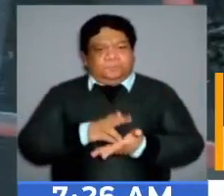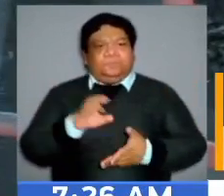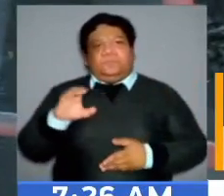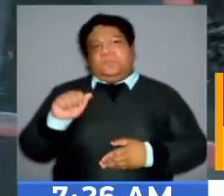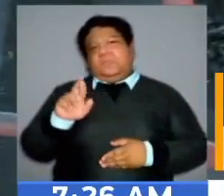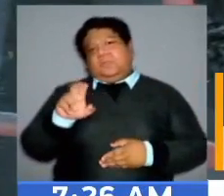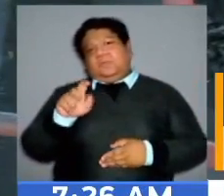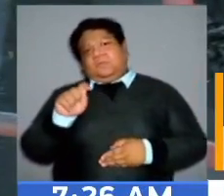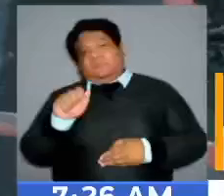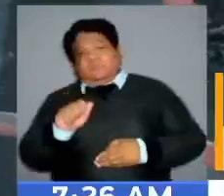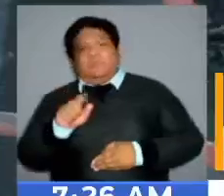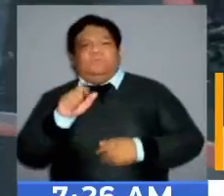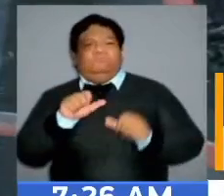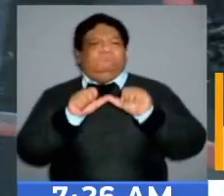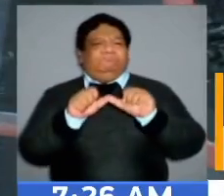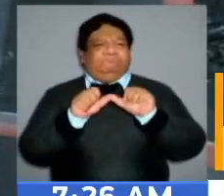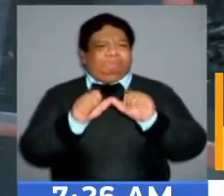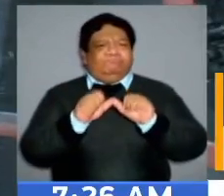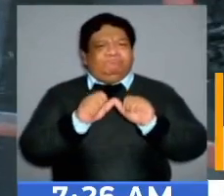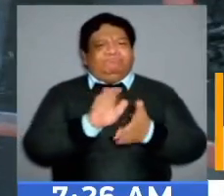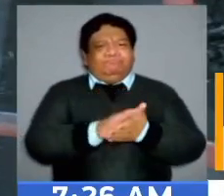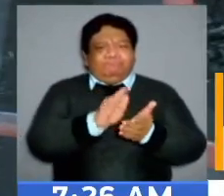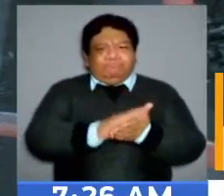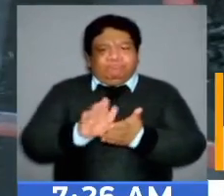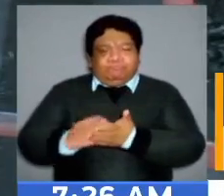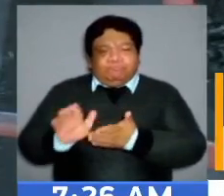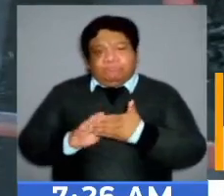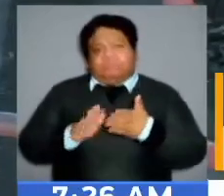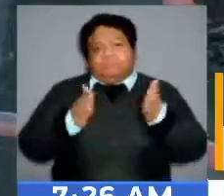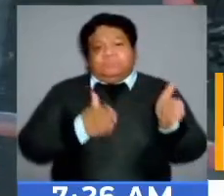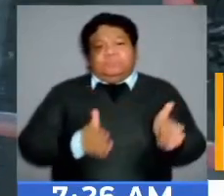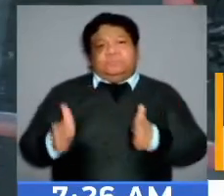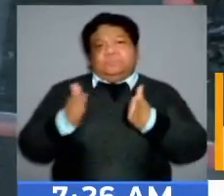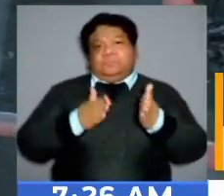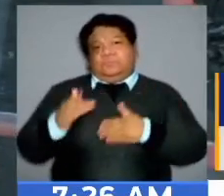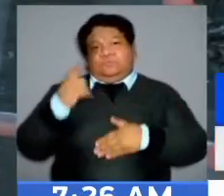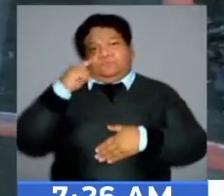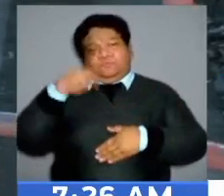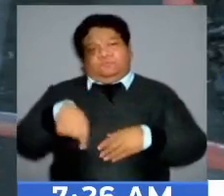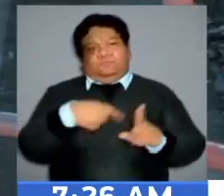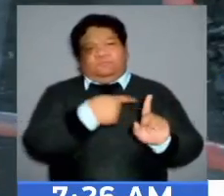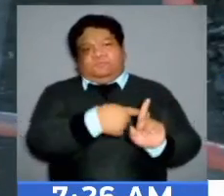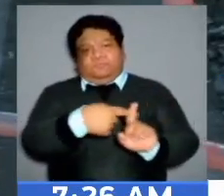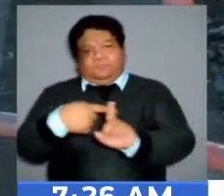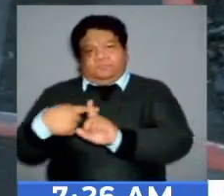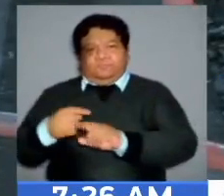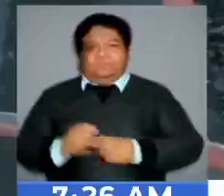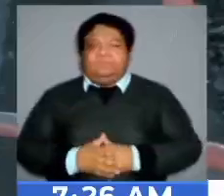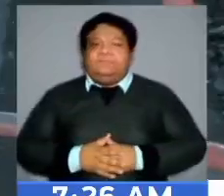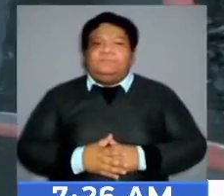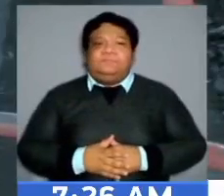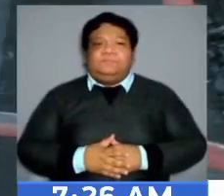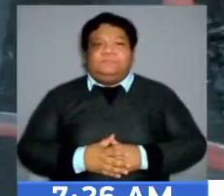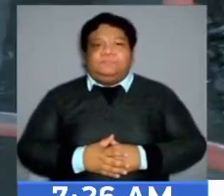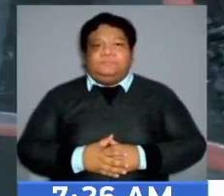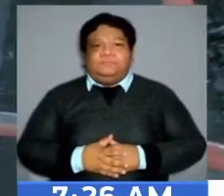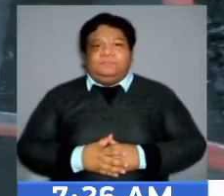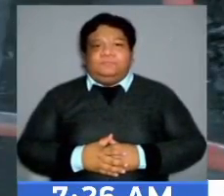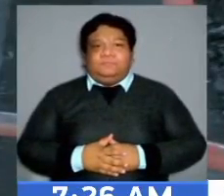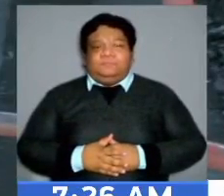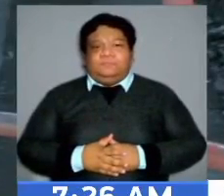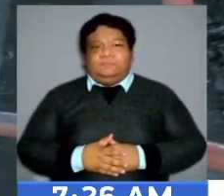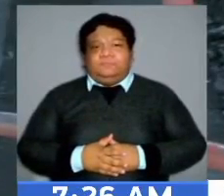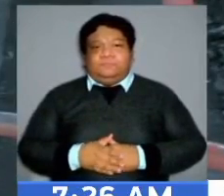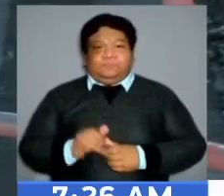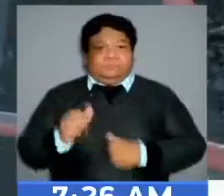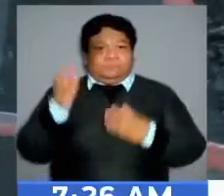ang paglilinis at paghahanda sa mga puntod ng mga yumaong mahal sa buhay. At yan muna ang latest mula rito sa Cebu City.